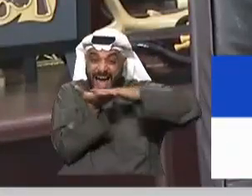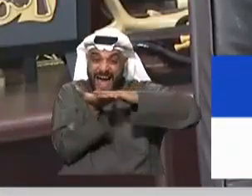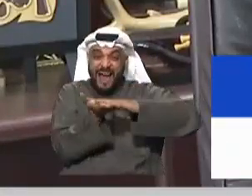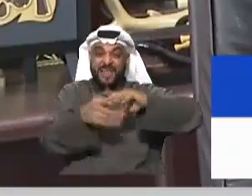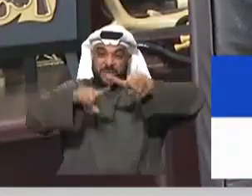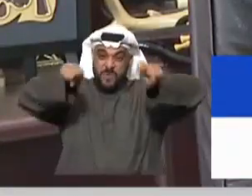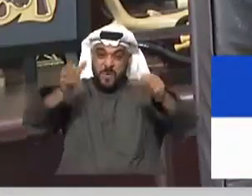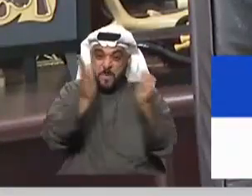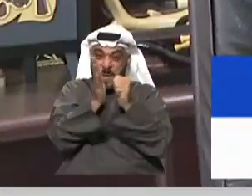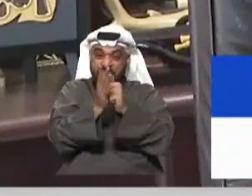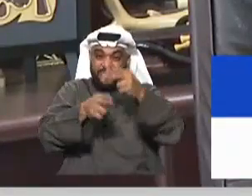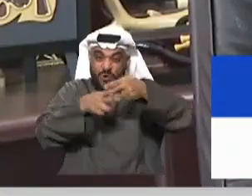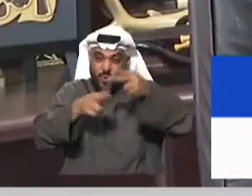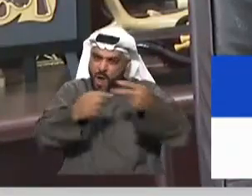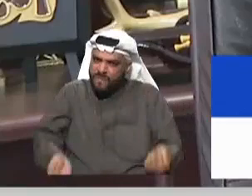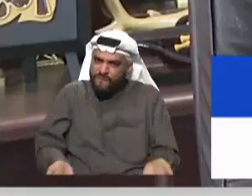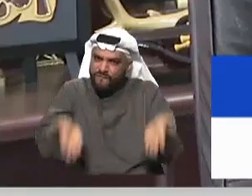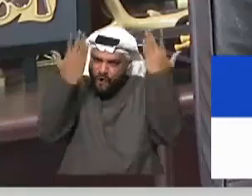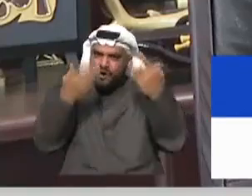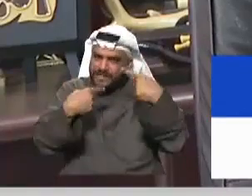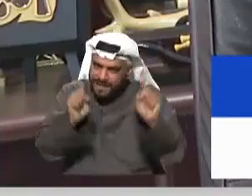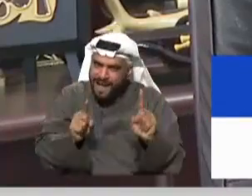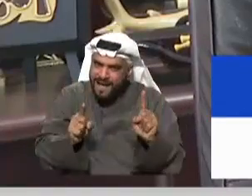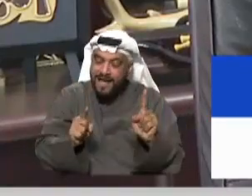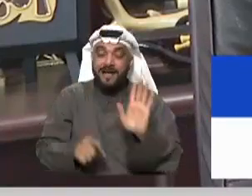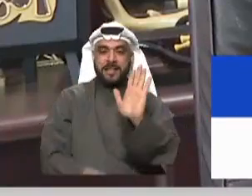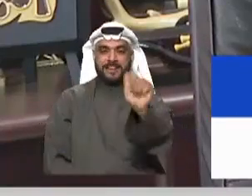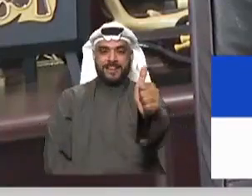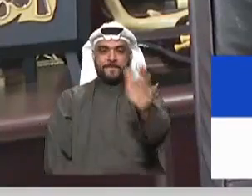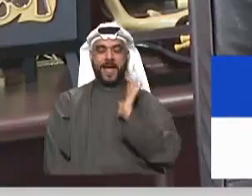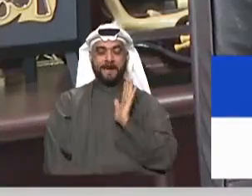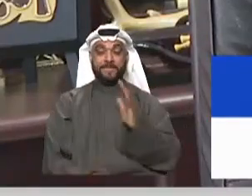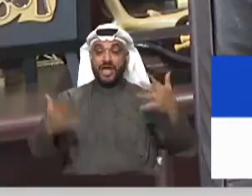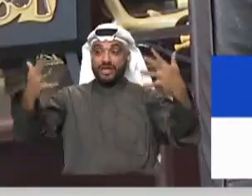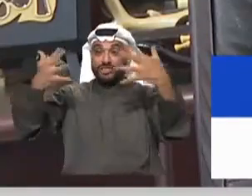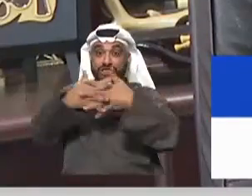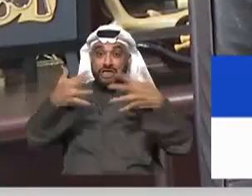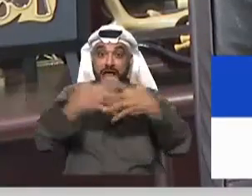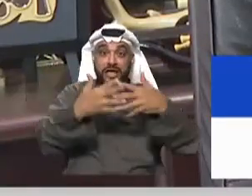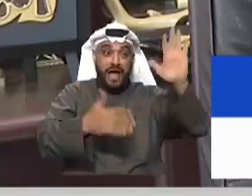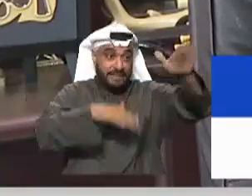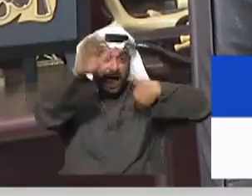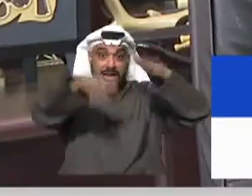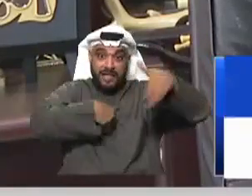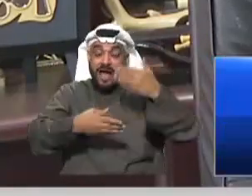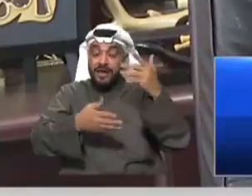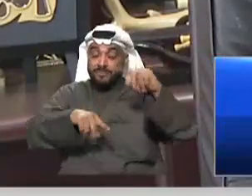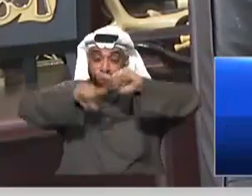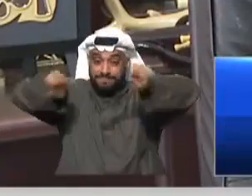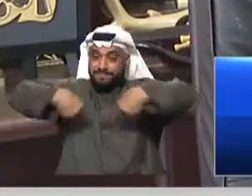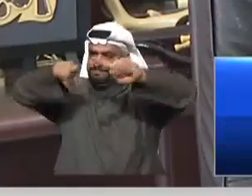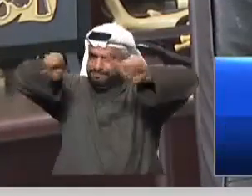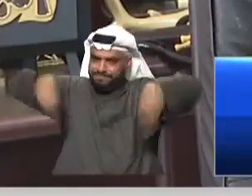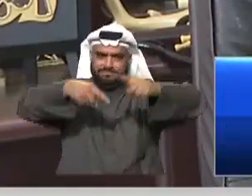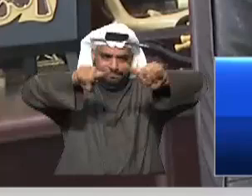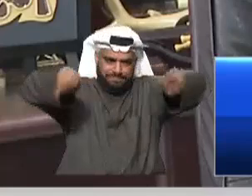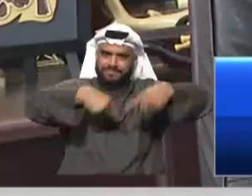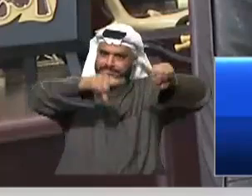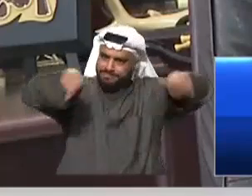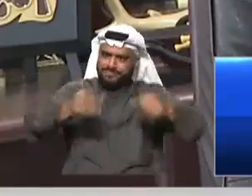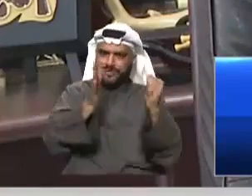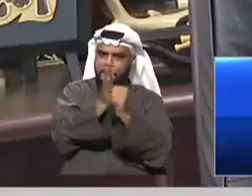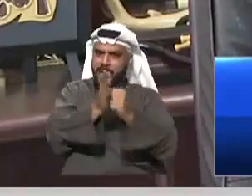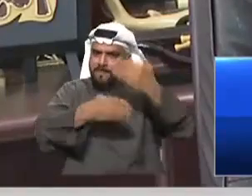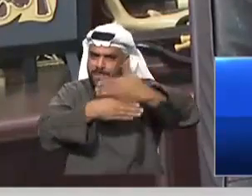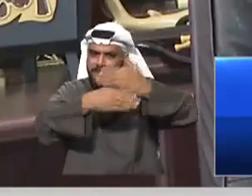السبب كالاتي اذا هناك الهاجس الاكبر لدى الشباب وين بيتي راح